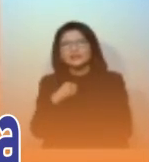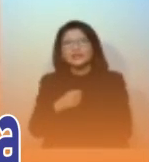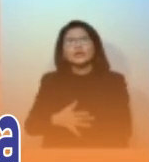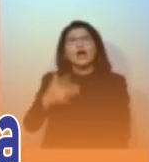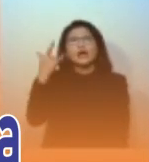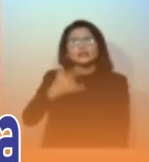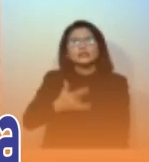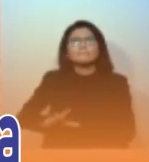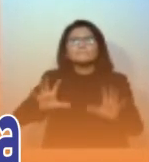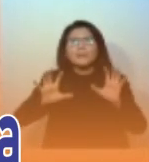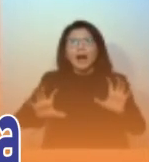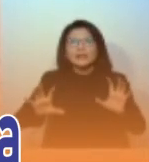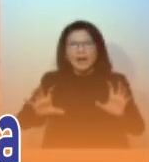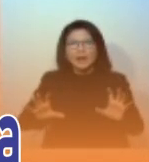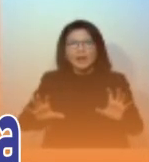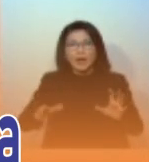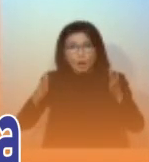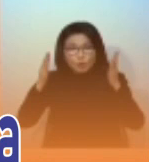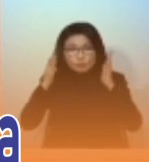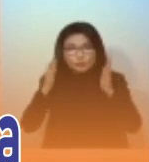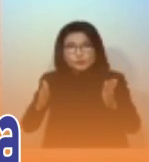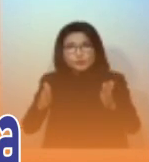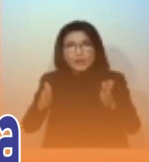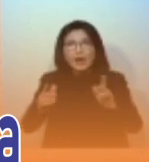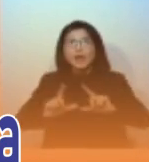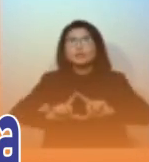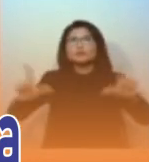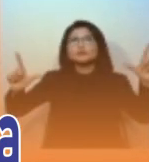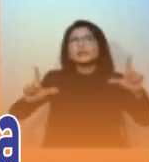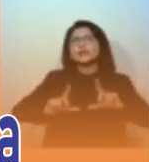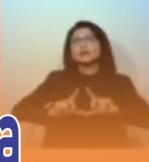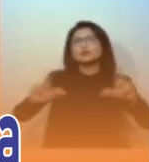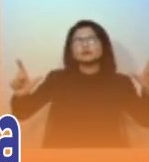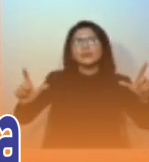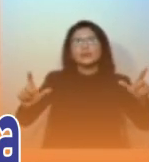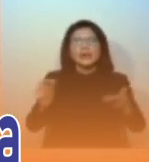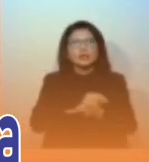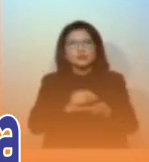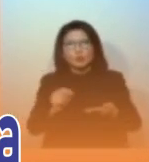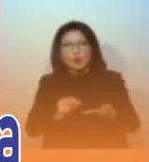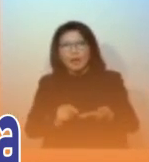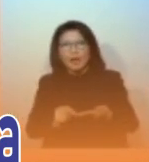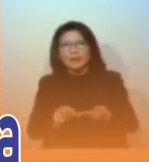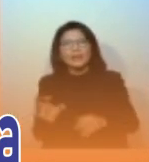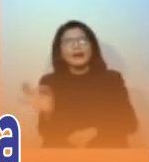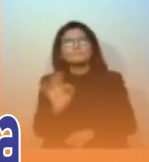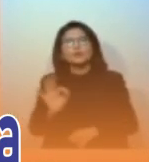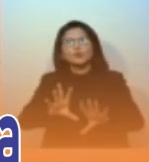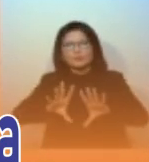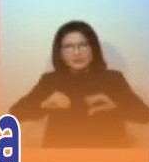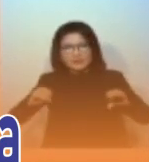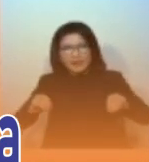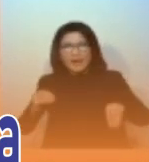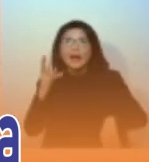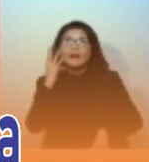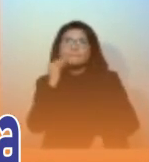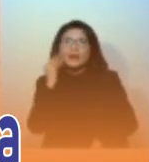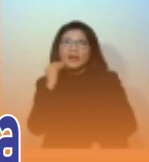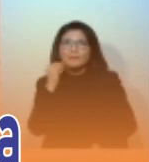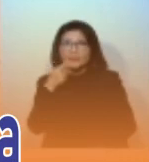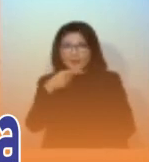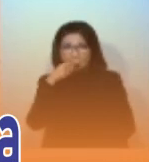masih banyak, terutama lulusan-lulusan sekolah dan sarjana yang belum tertampung. Mungkin pengalaman Bapak bisa